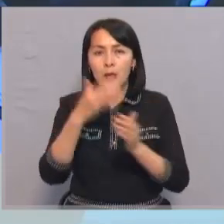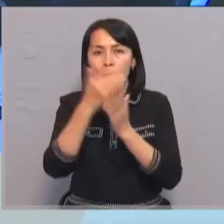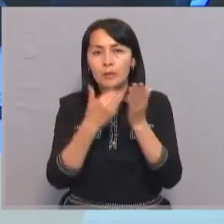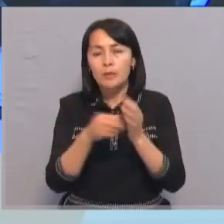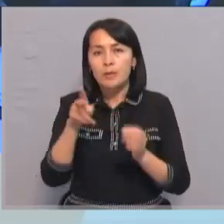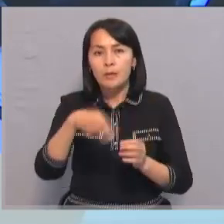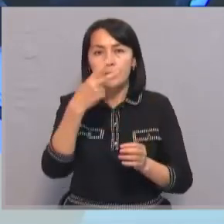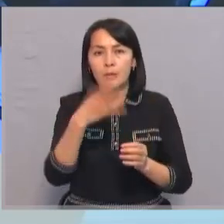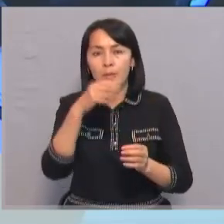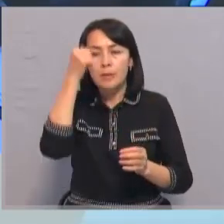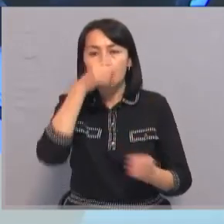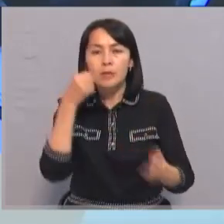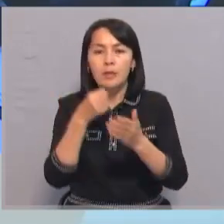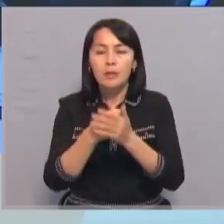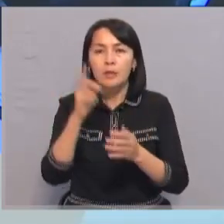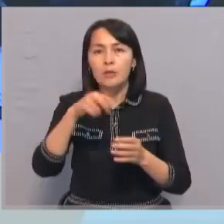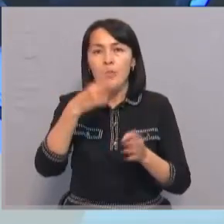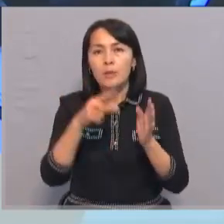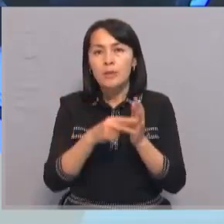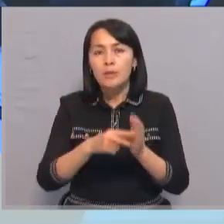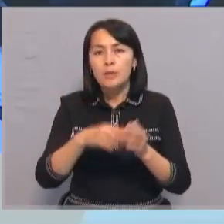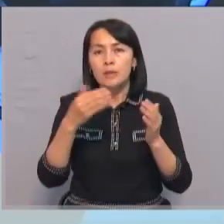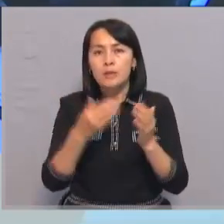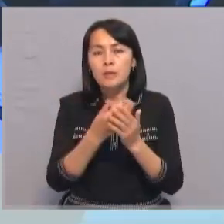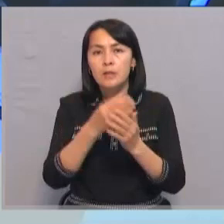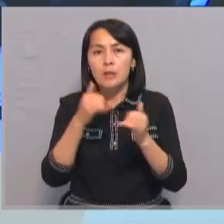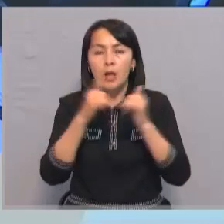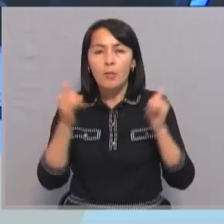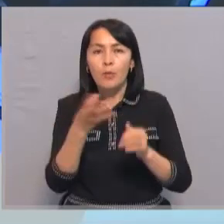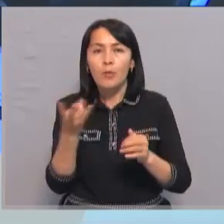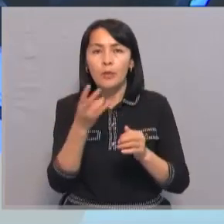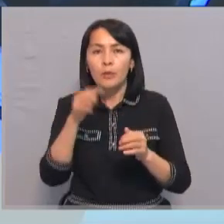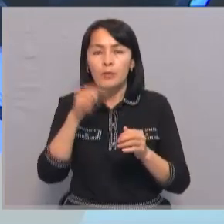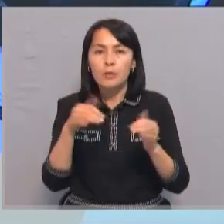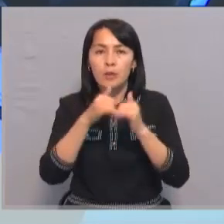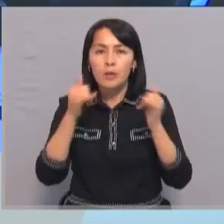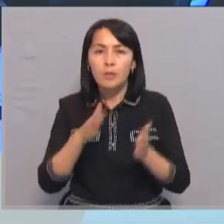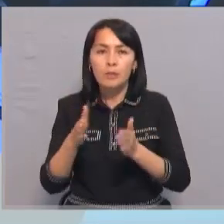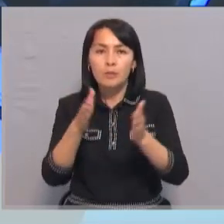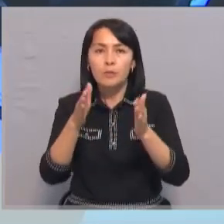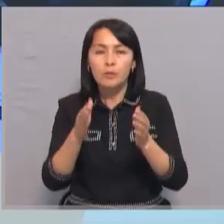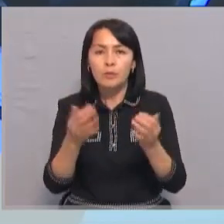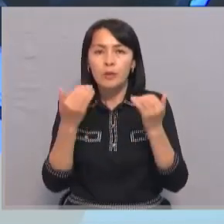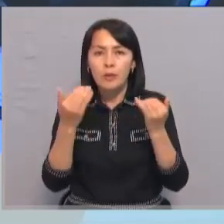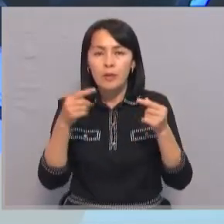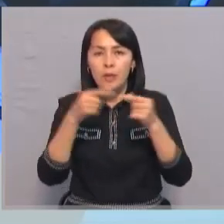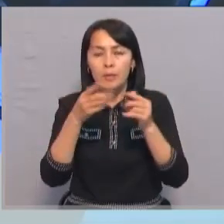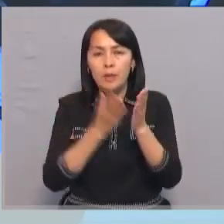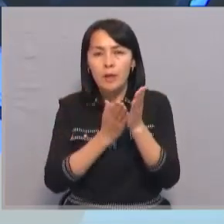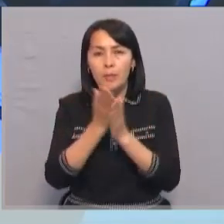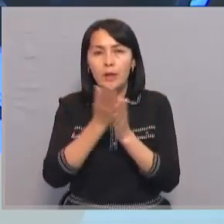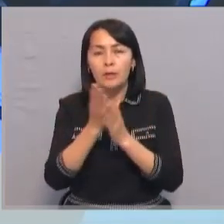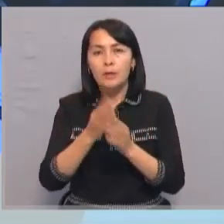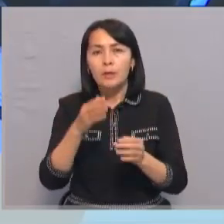бойынша 2025 жылға дейін 128 индикатор іске асырылуы тиіс. Аймақтың даму жолында басымдықтар белгіленген бағыттар